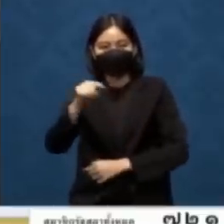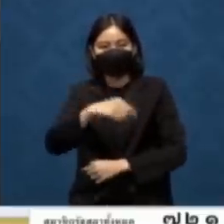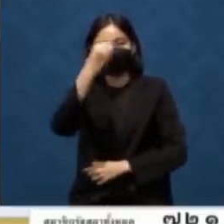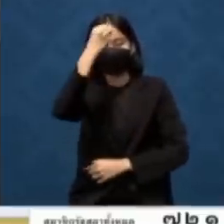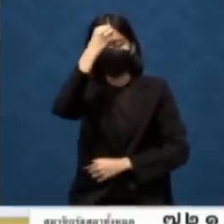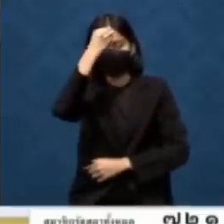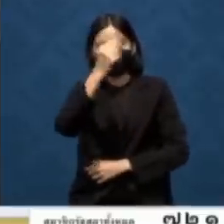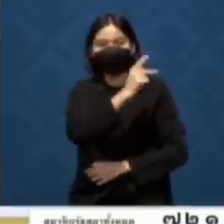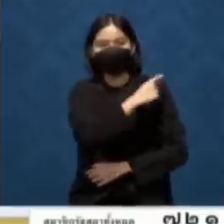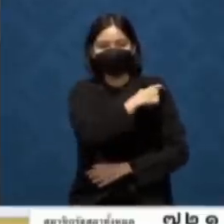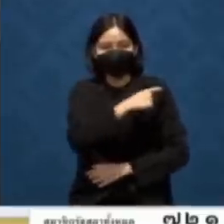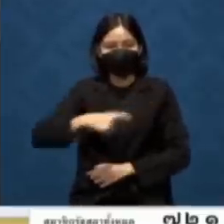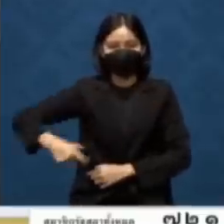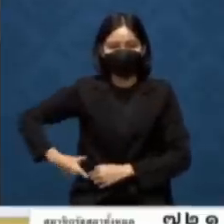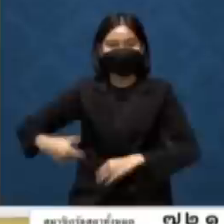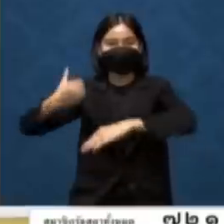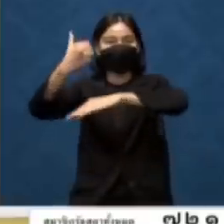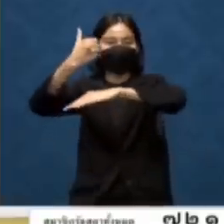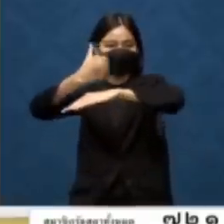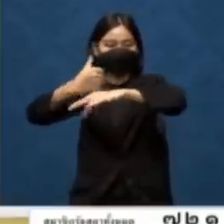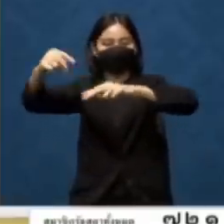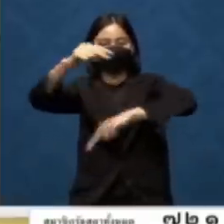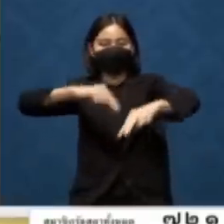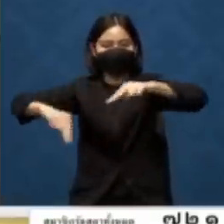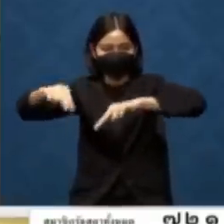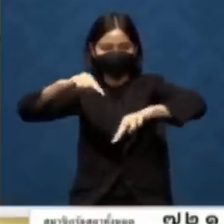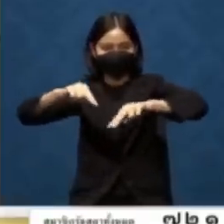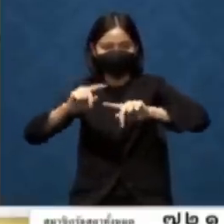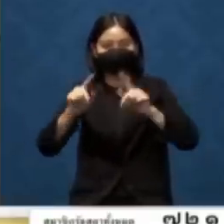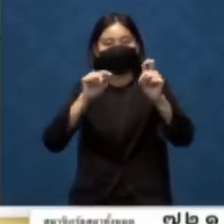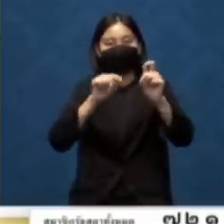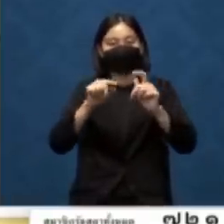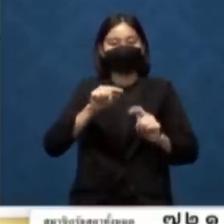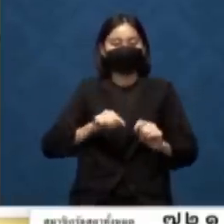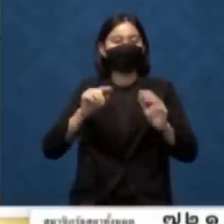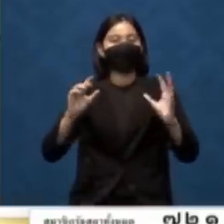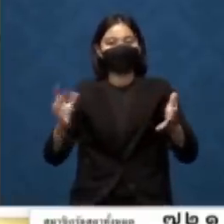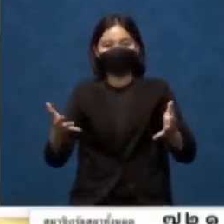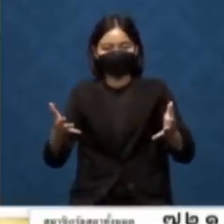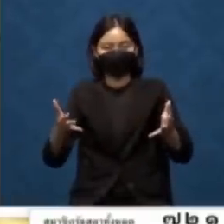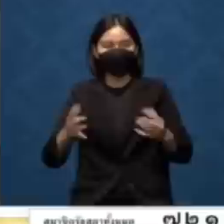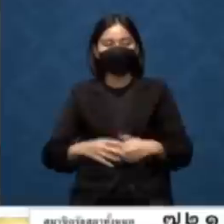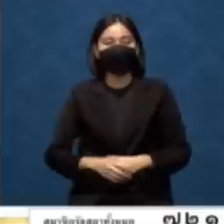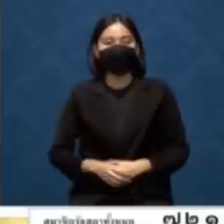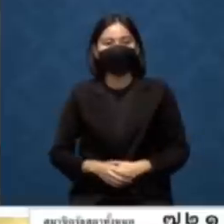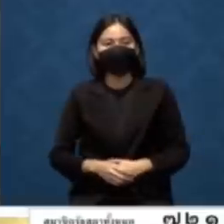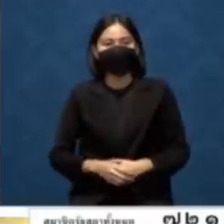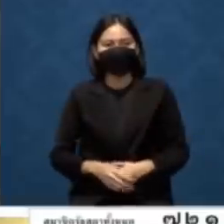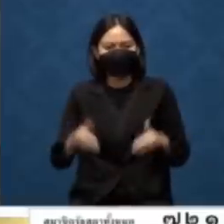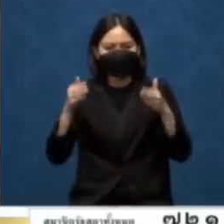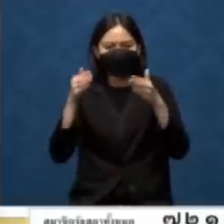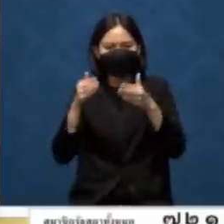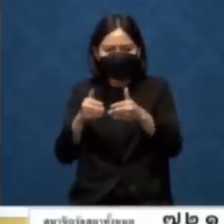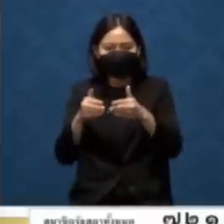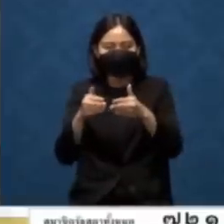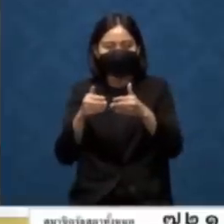ศรษเป็ประโคเป็ราชนะจักเป็นรัฐเดียวแต่ไม่มภมิภาพดันั้นการที่จะไปโฟกัสสนใจวาม